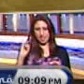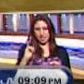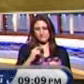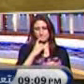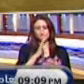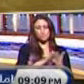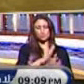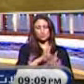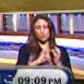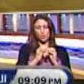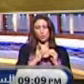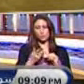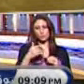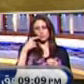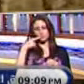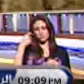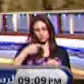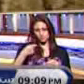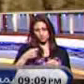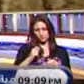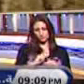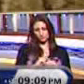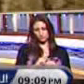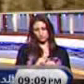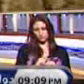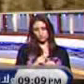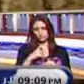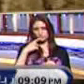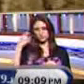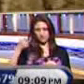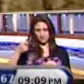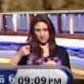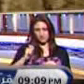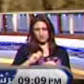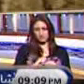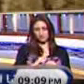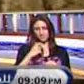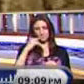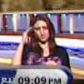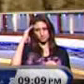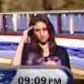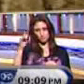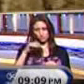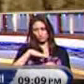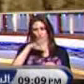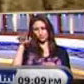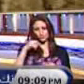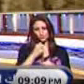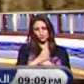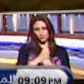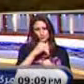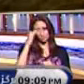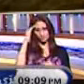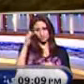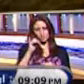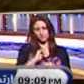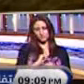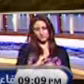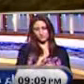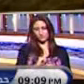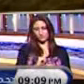شكوتك. السلام عليكم ورحمه الله وبركاته. عليكم السلام. اتفضل يا فندم. ازي حضرتك دكتور عمرو؟ اولا بشكر حضرتك وفريق العمل القائم. اتفضل يا فندم. اتفضل يا